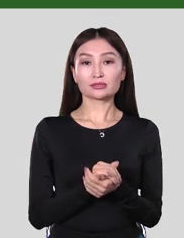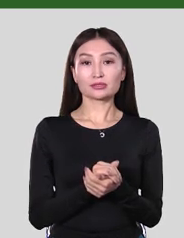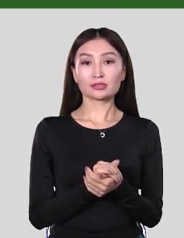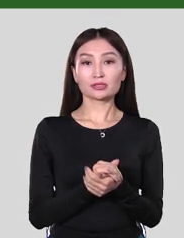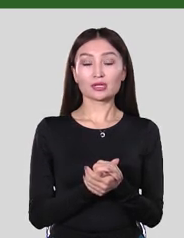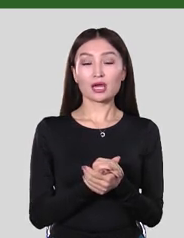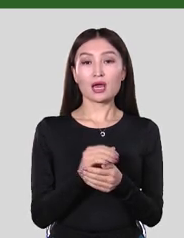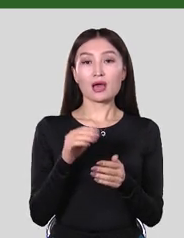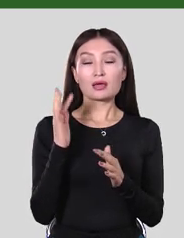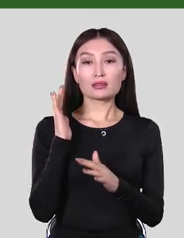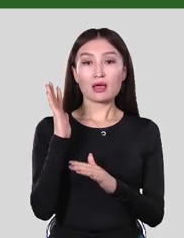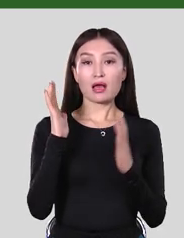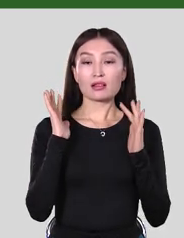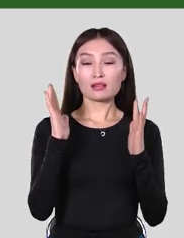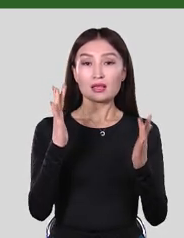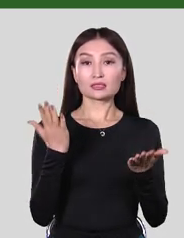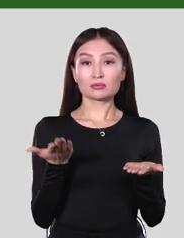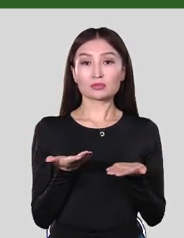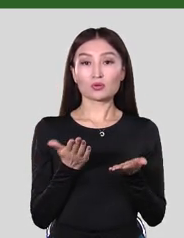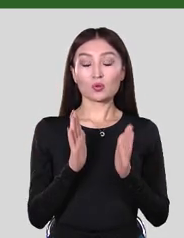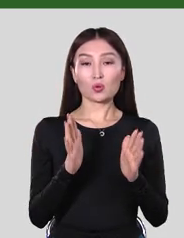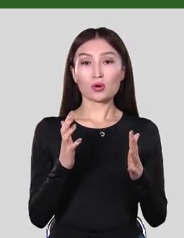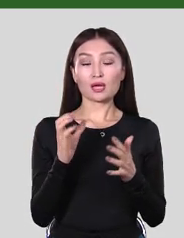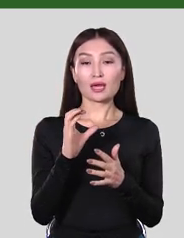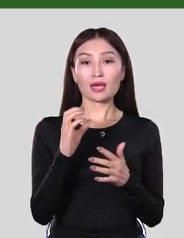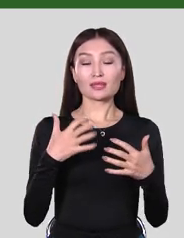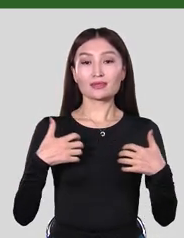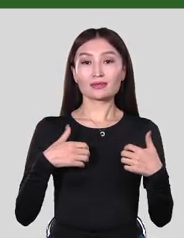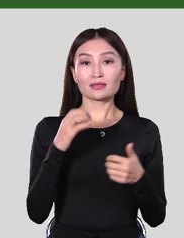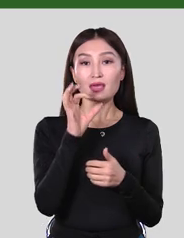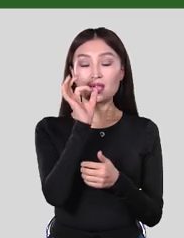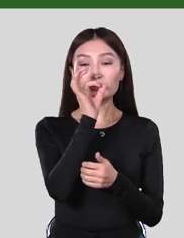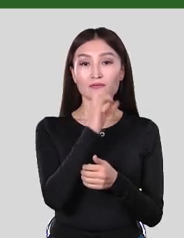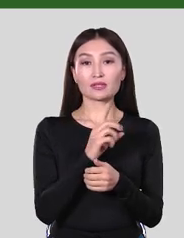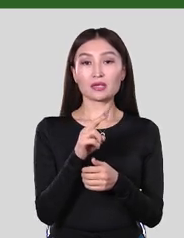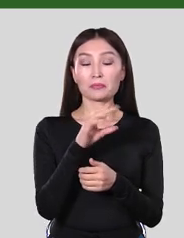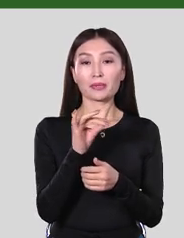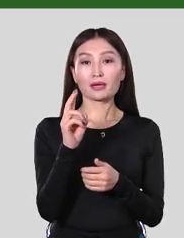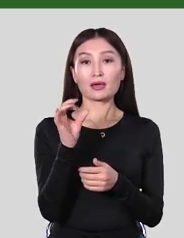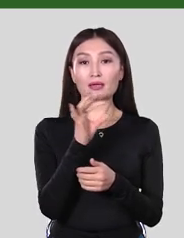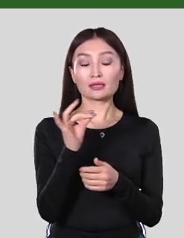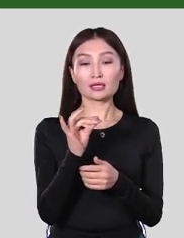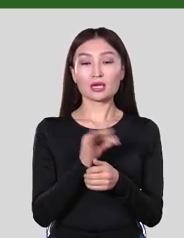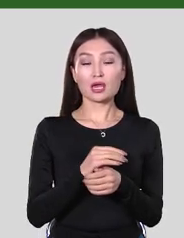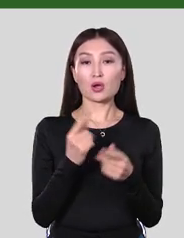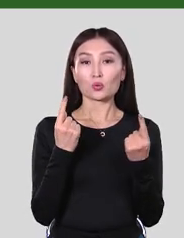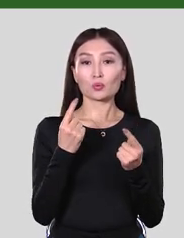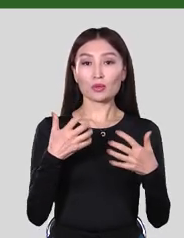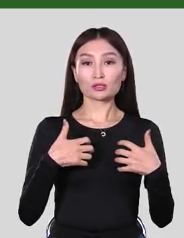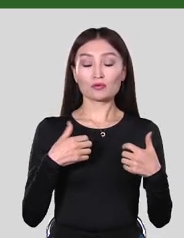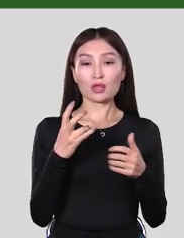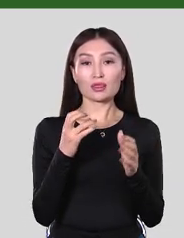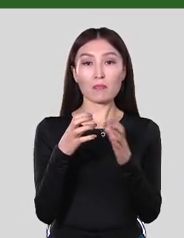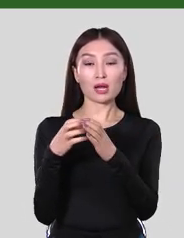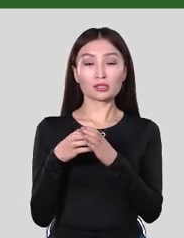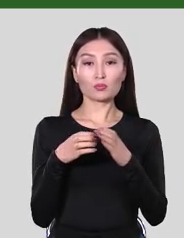Под пологим лесом перемещаются только дикие свиньи – пикари. Эти крупные животные небольшими